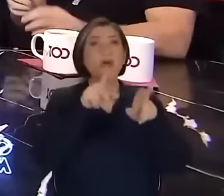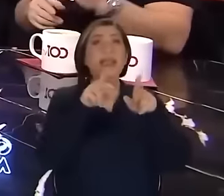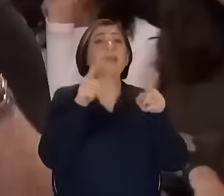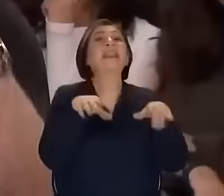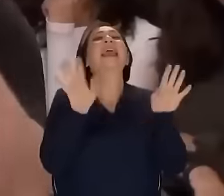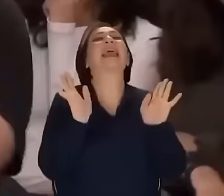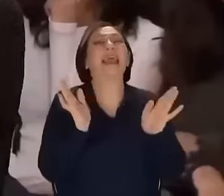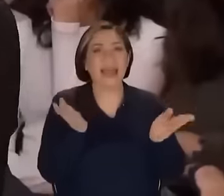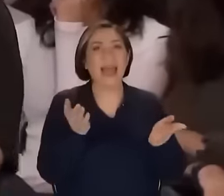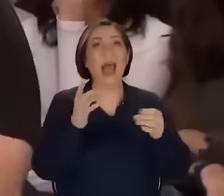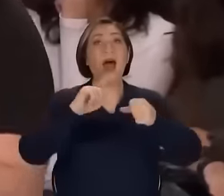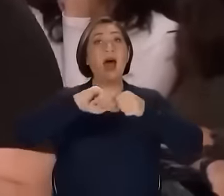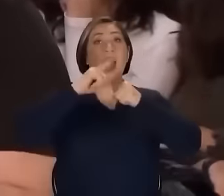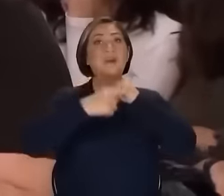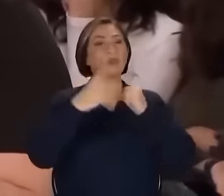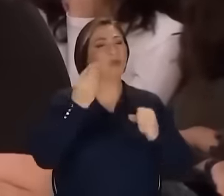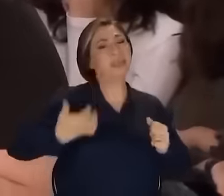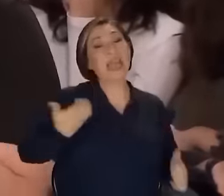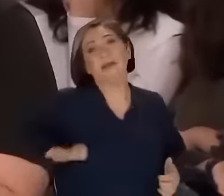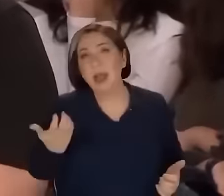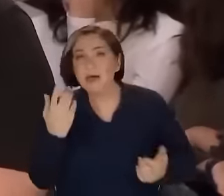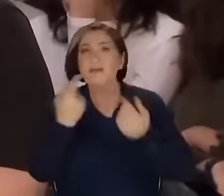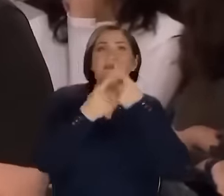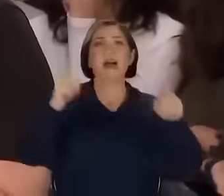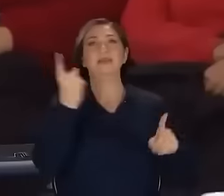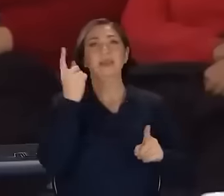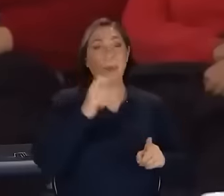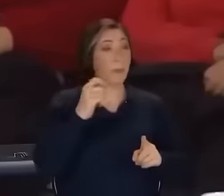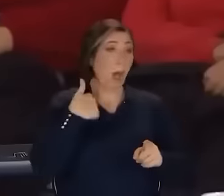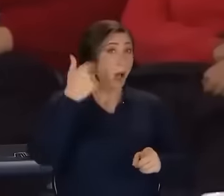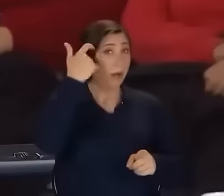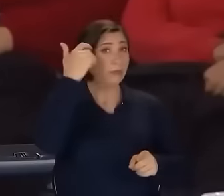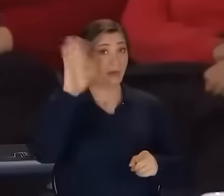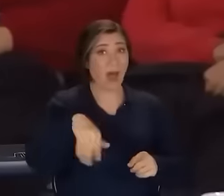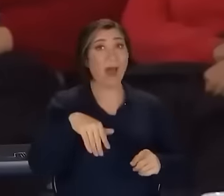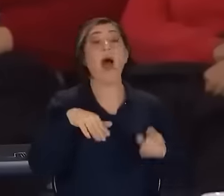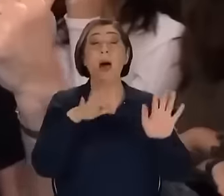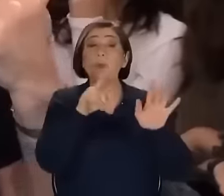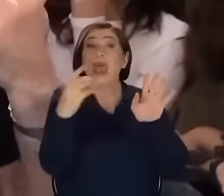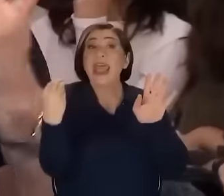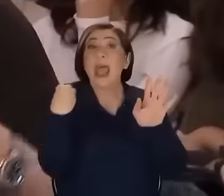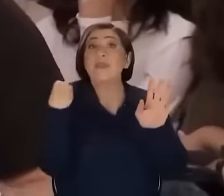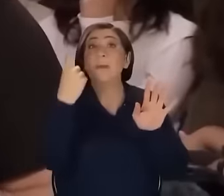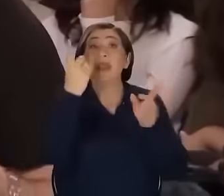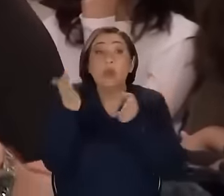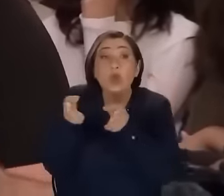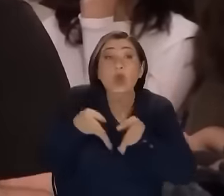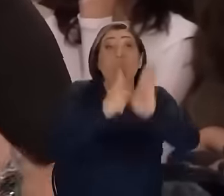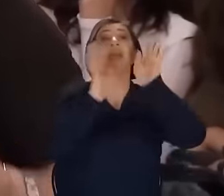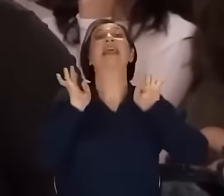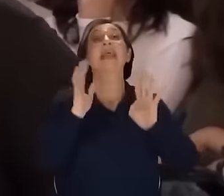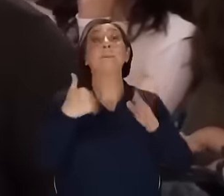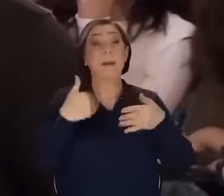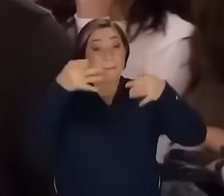öyle bir şey değil. Yani haftaya çok serseri bir şey yapabilirim. Ki var aklımda. Ama bu da yepyeni bir dönemeç değil diyorum ya.